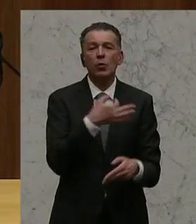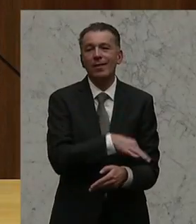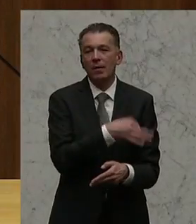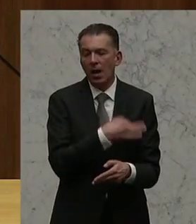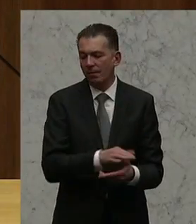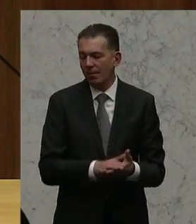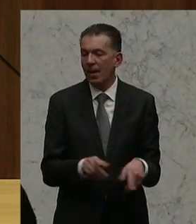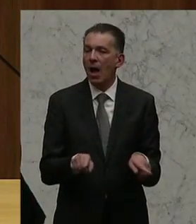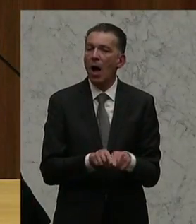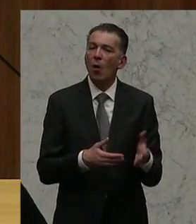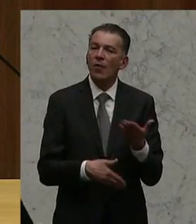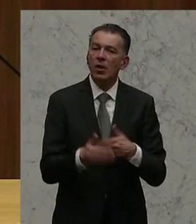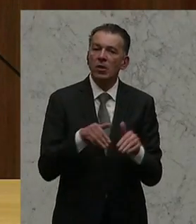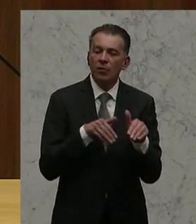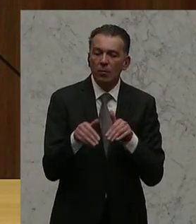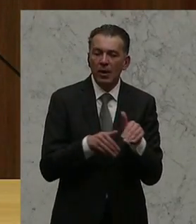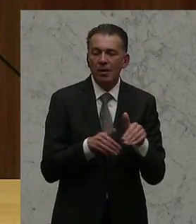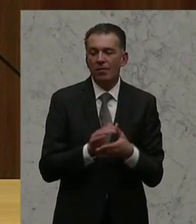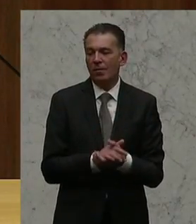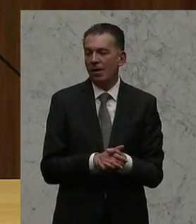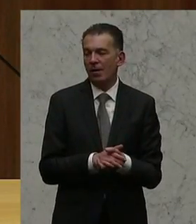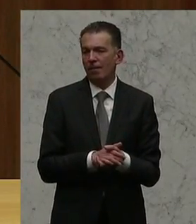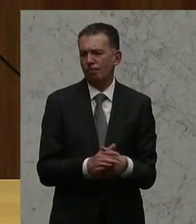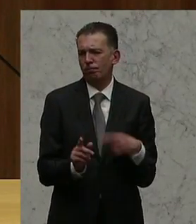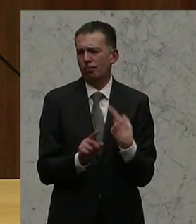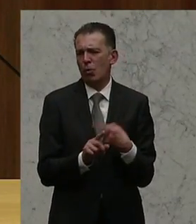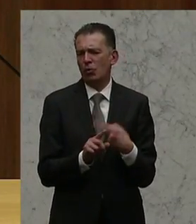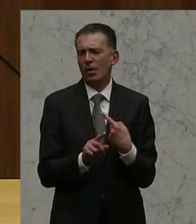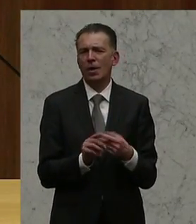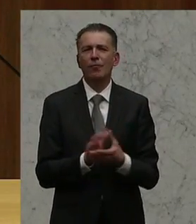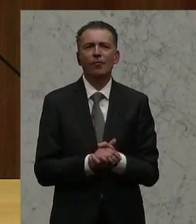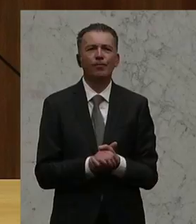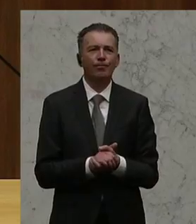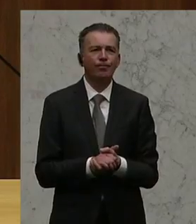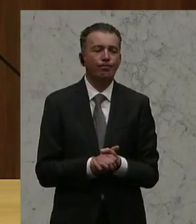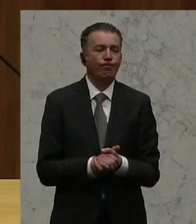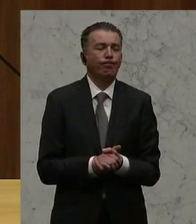Bundeskanzler, auch der Wirtschaftsminister. Und das ist sehr positiv zu bewerten.